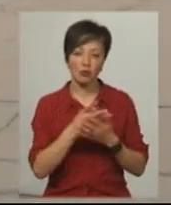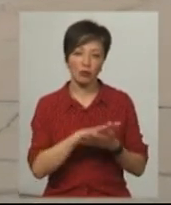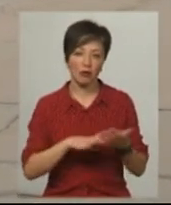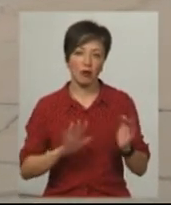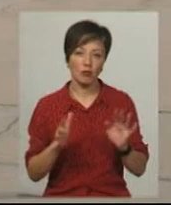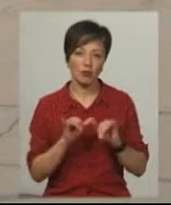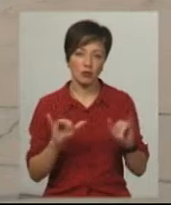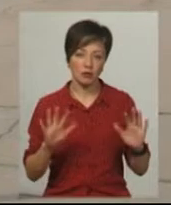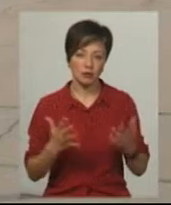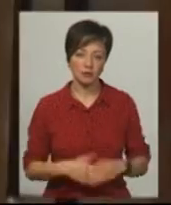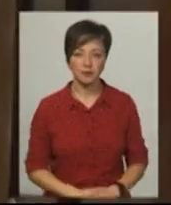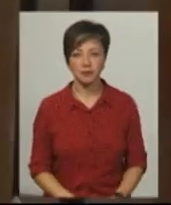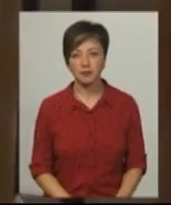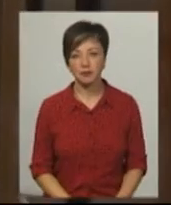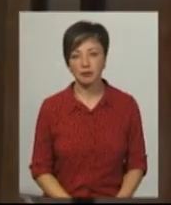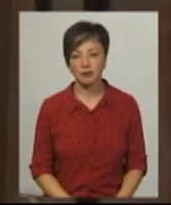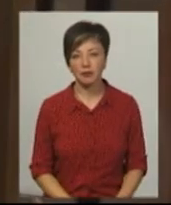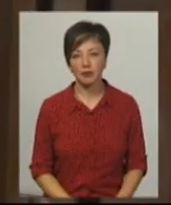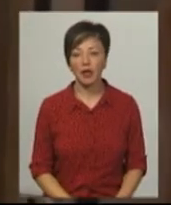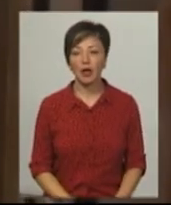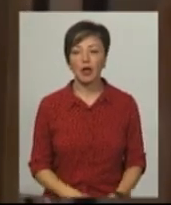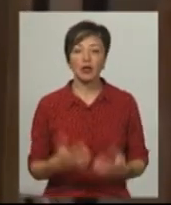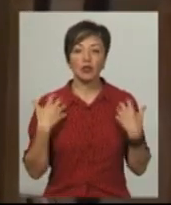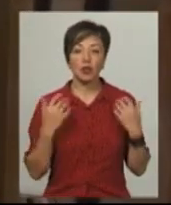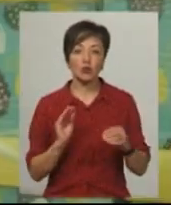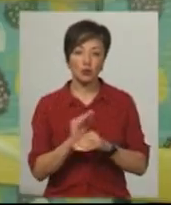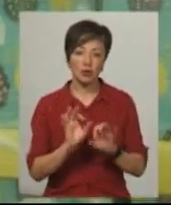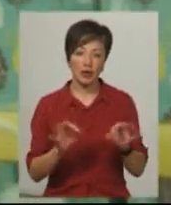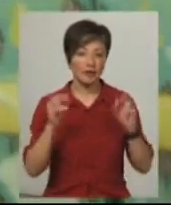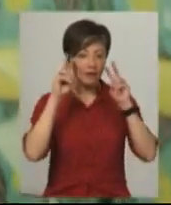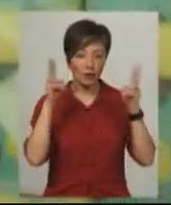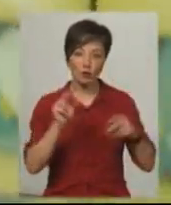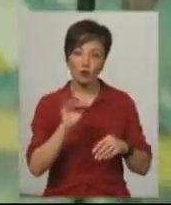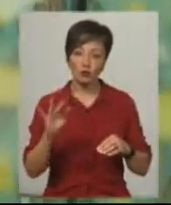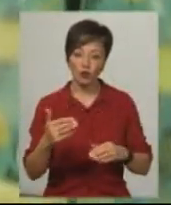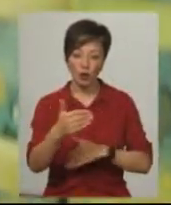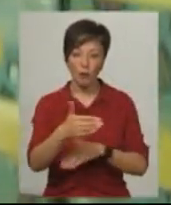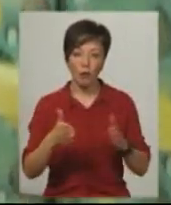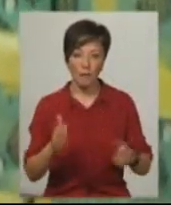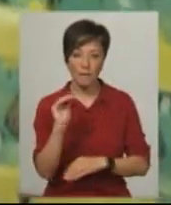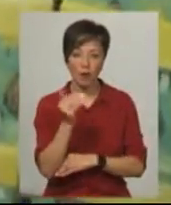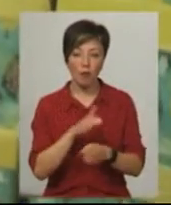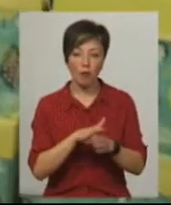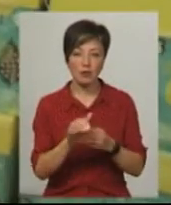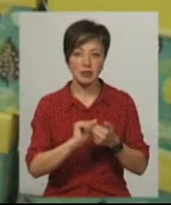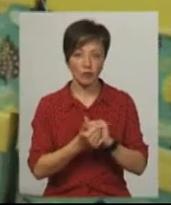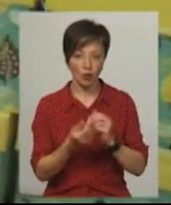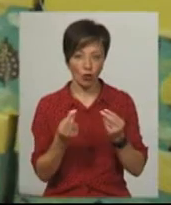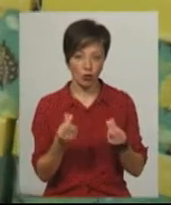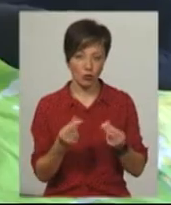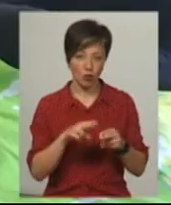буде це питання вирішуватися. Слав'ян Воронецький додає, наразі невідомо, чи будуть пакунки малюка повністю замінені